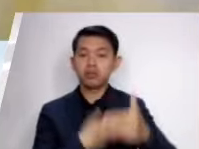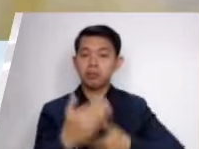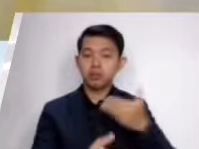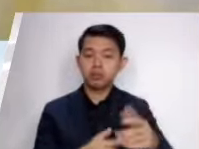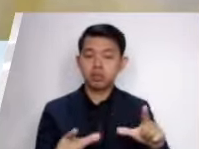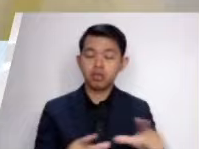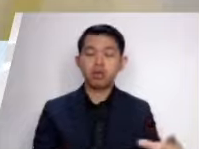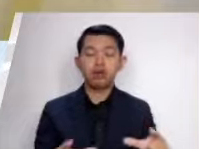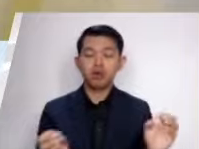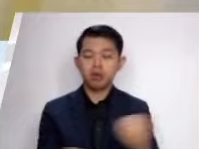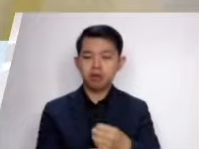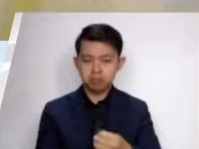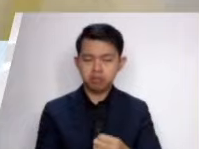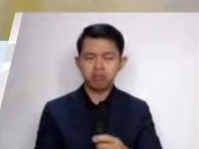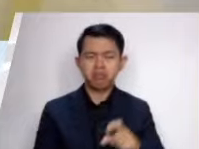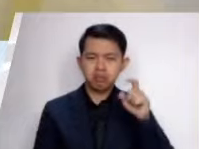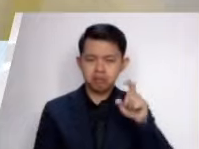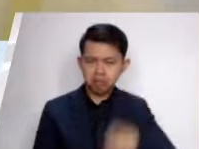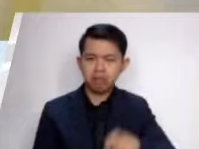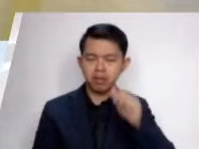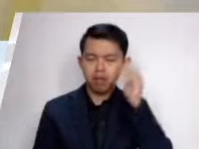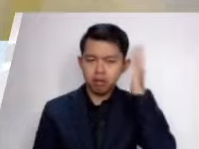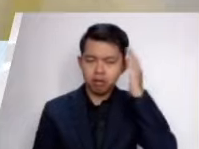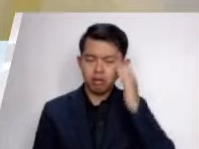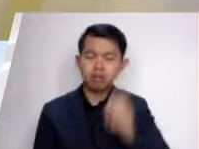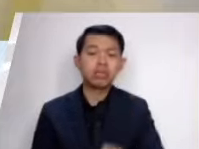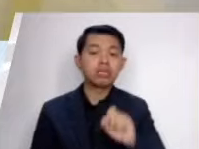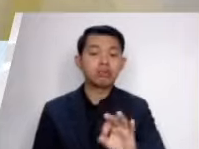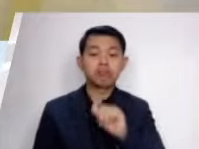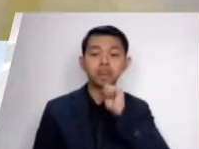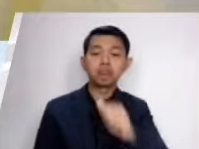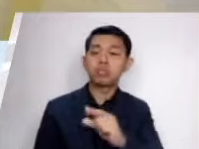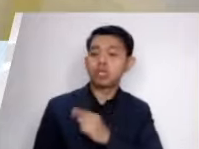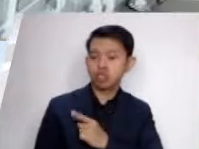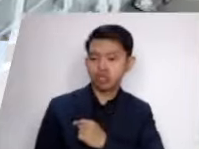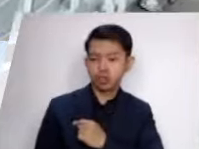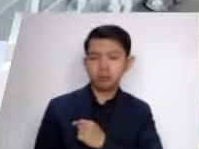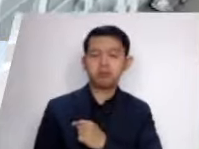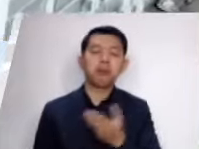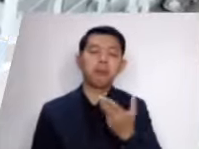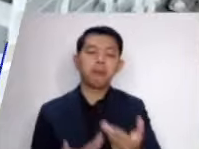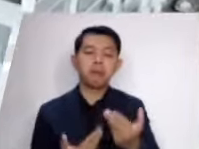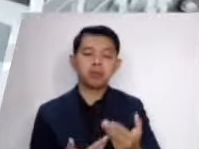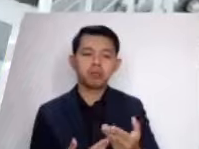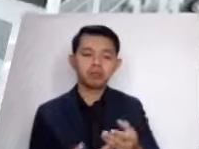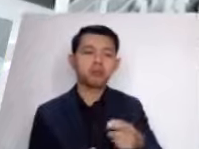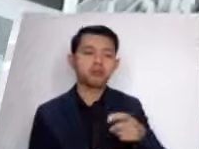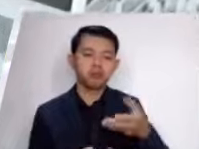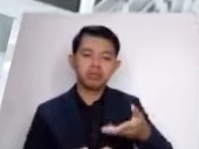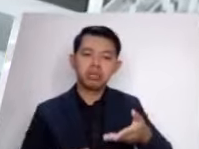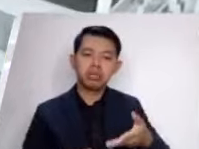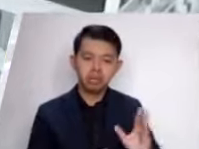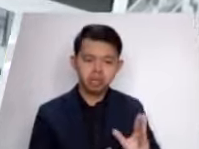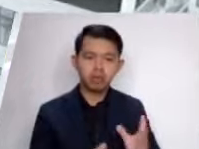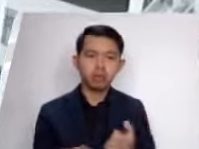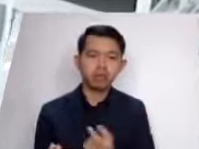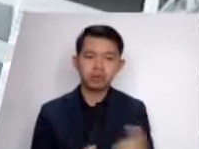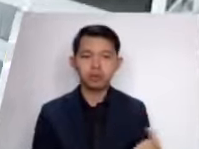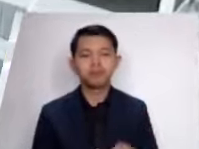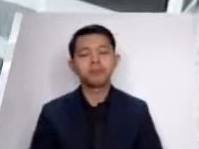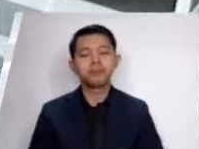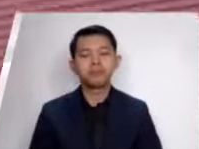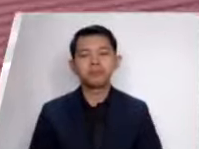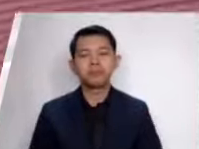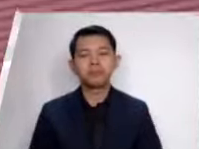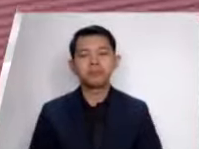sila guilty as a matter of commission, they may be guilty as a matter of omission. Sinubukan ulit naming makuna ng pahayag ang mayor ng